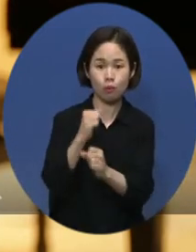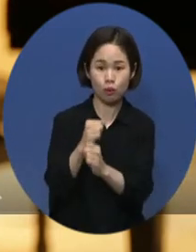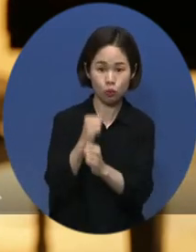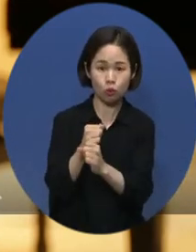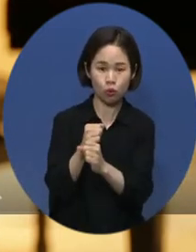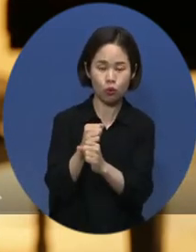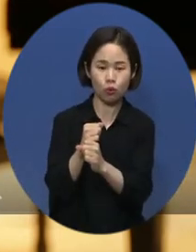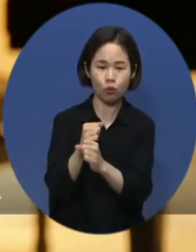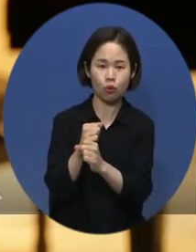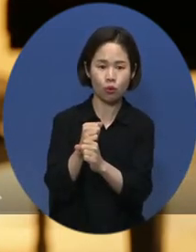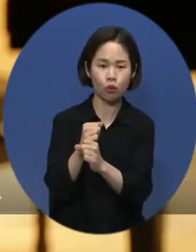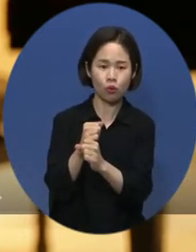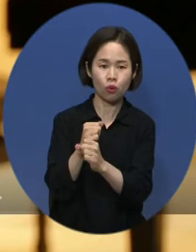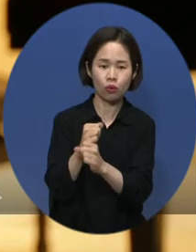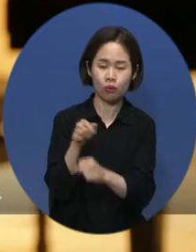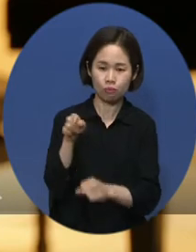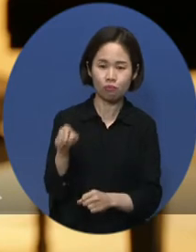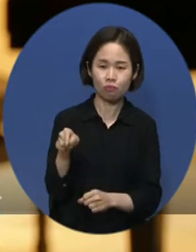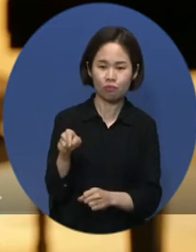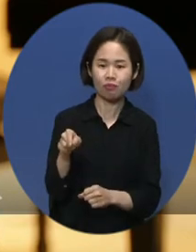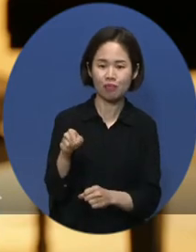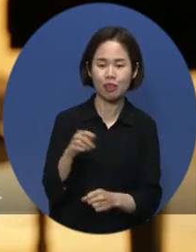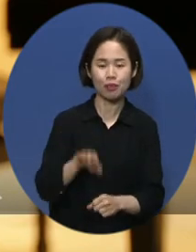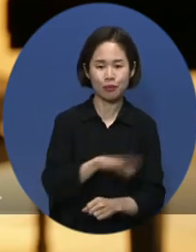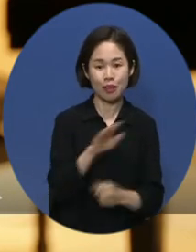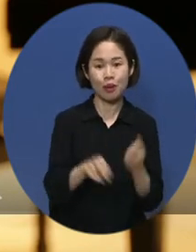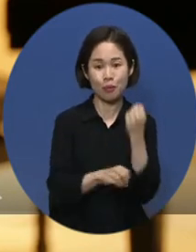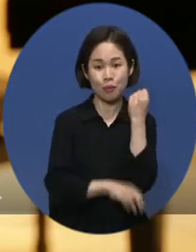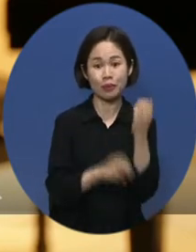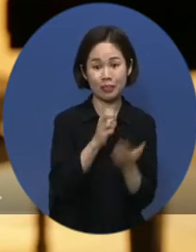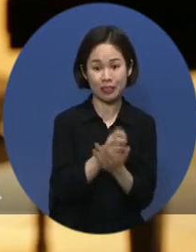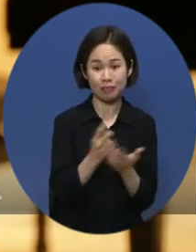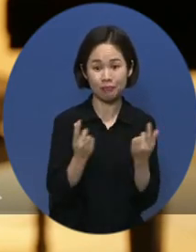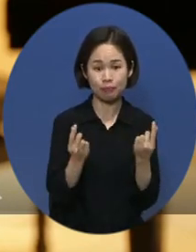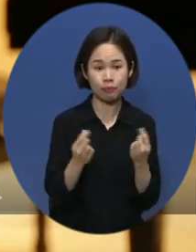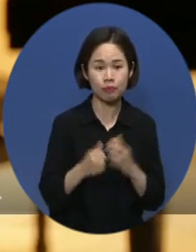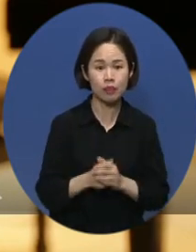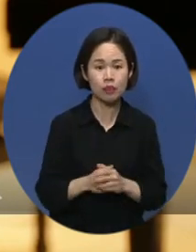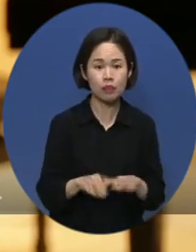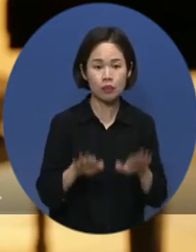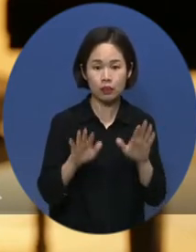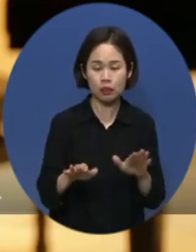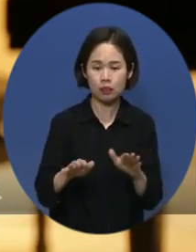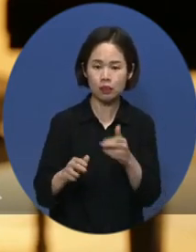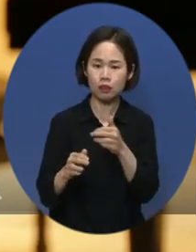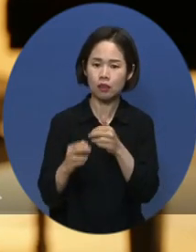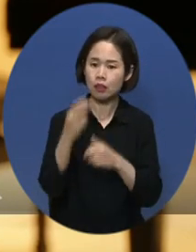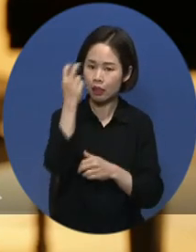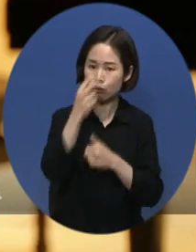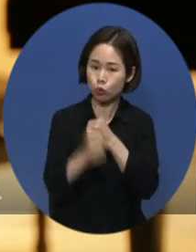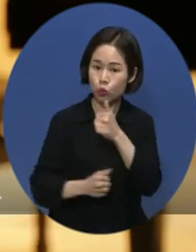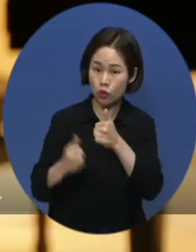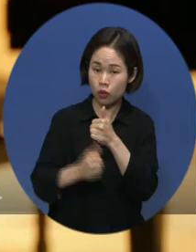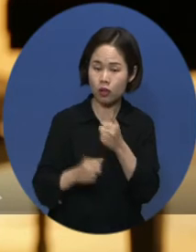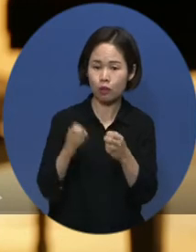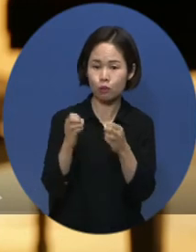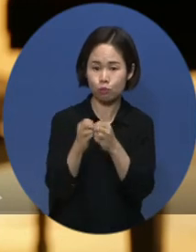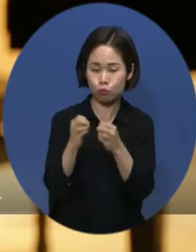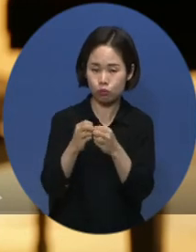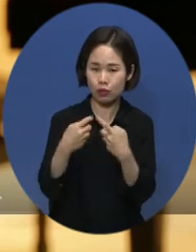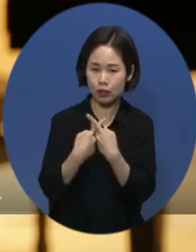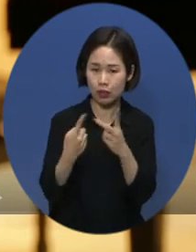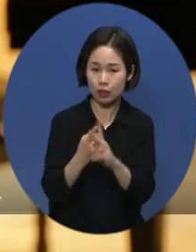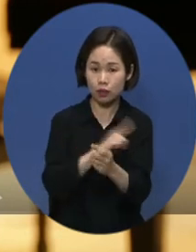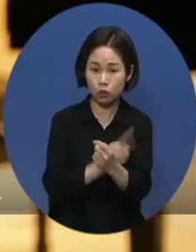이제 하려고 하는 원칙이에요. 그래서 현재 저희들이 만나는 감수위원들의 문해력은 이제 글자는 읽을 수